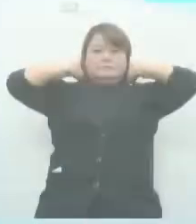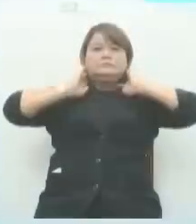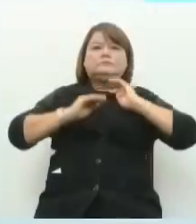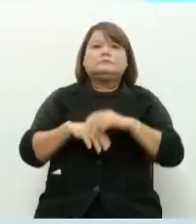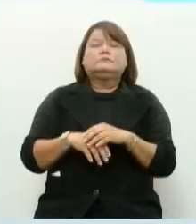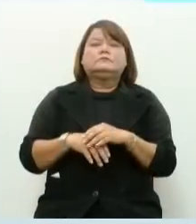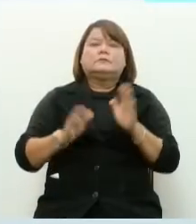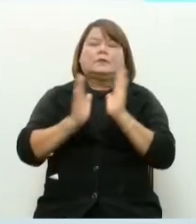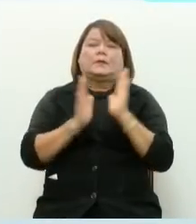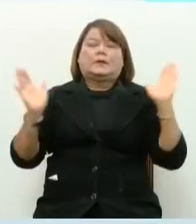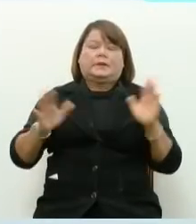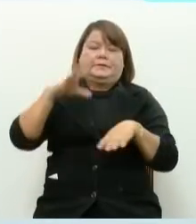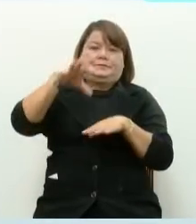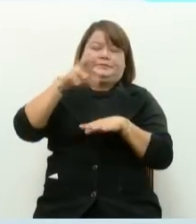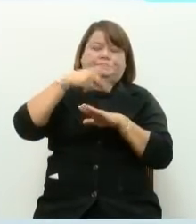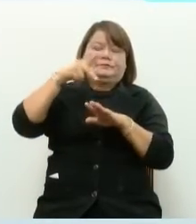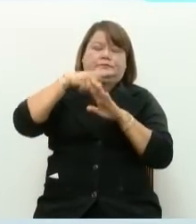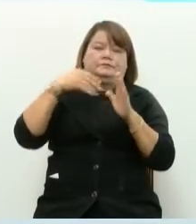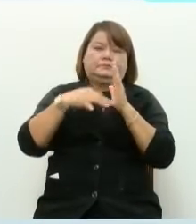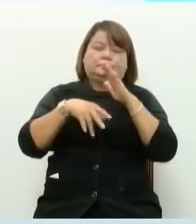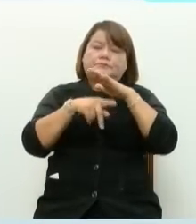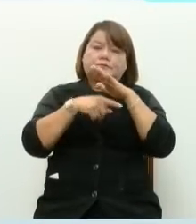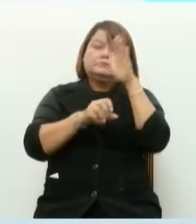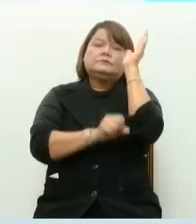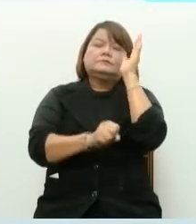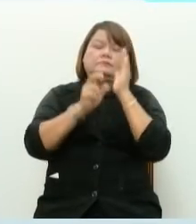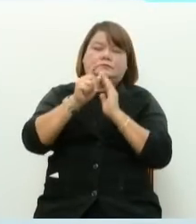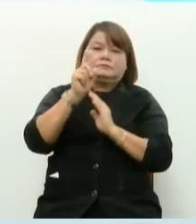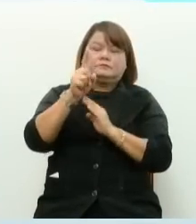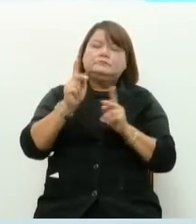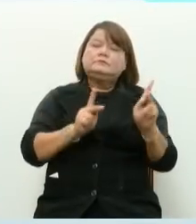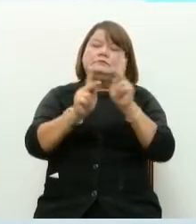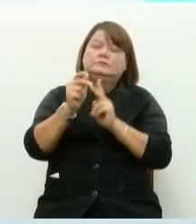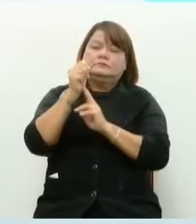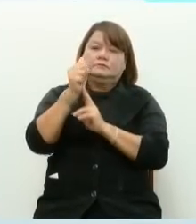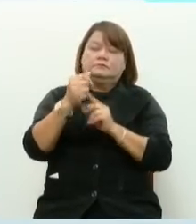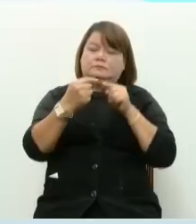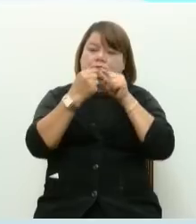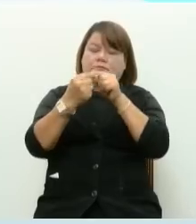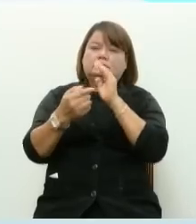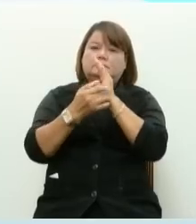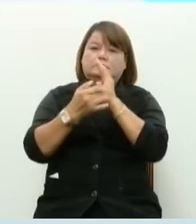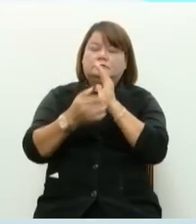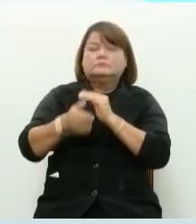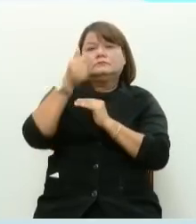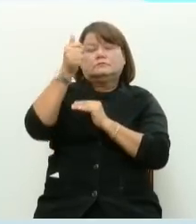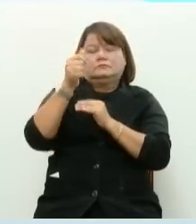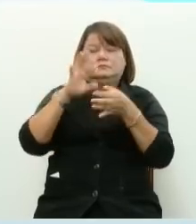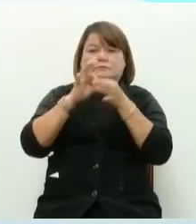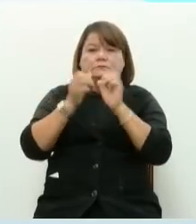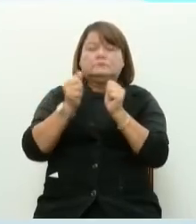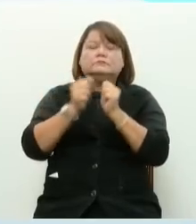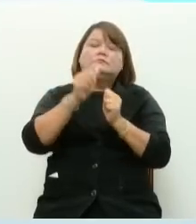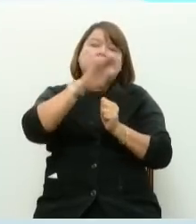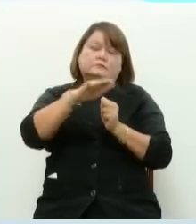ค่ะต้องขอบคุณทางสำนักงานเขตพื้นที่การศึกษาประถมศึกษาสงขลาเขต1นะคะกับกิจกรรมดีๆที่ต่อยอดทักษะความเป็นเลิศด้านกีฬาให้กับนักเรียนเพื่อเป็น